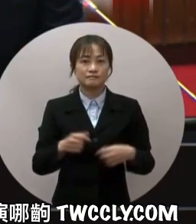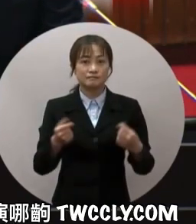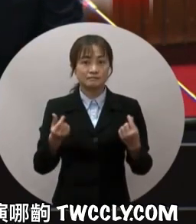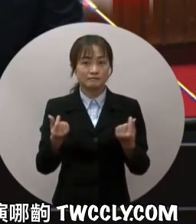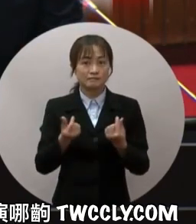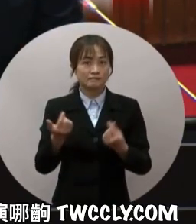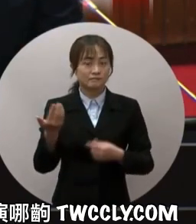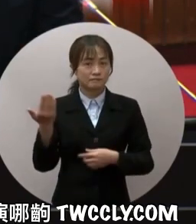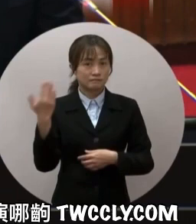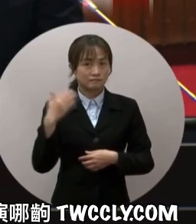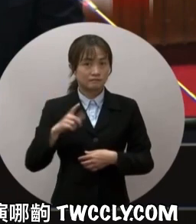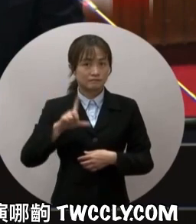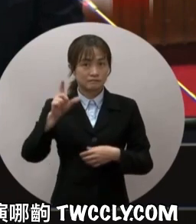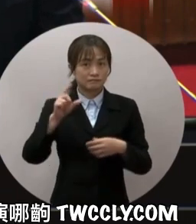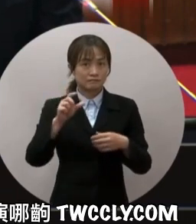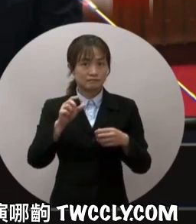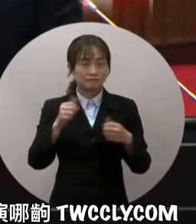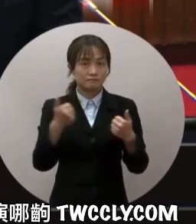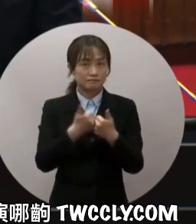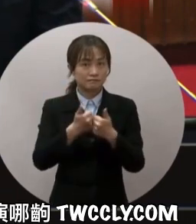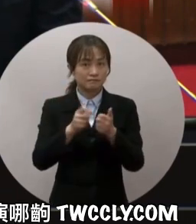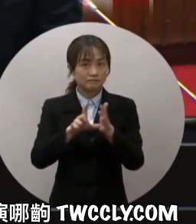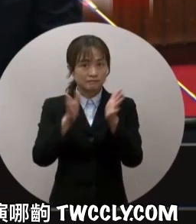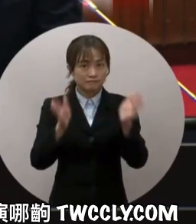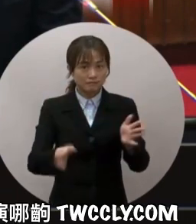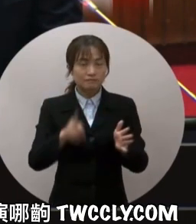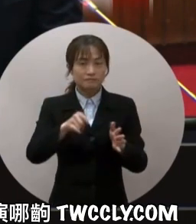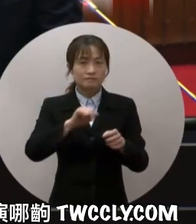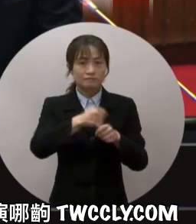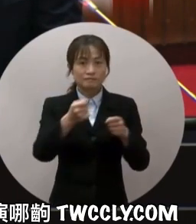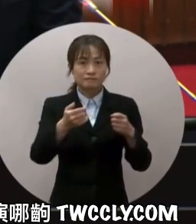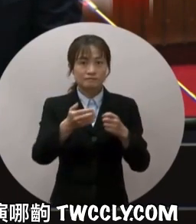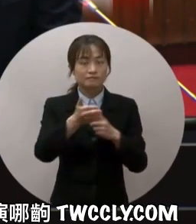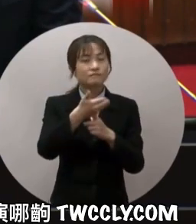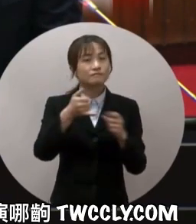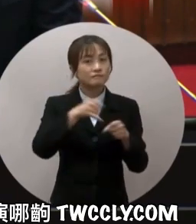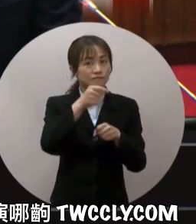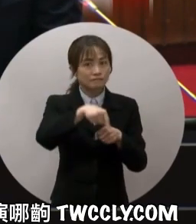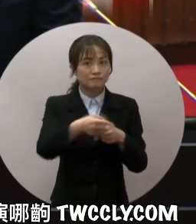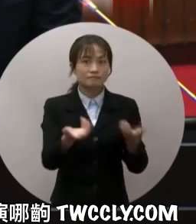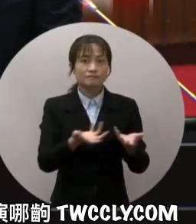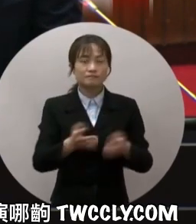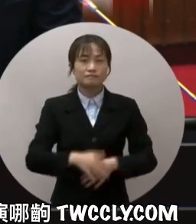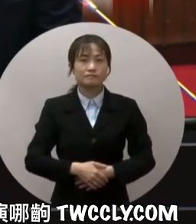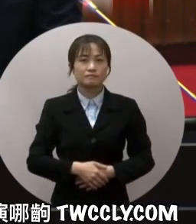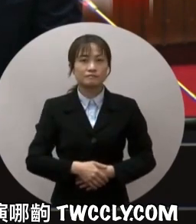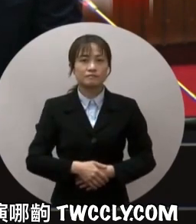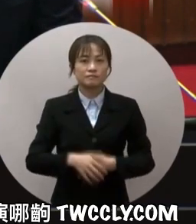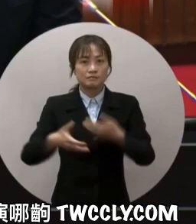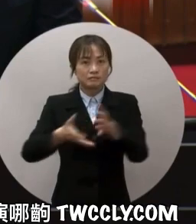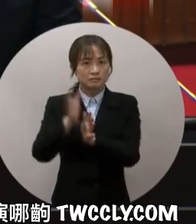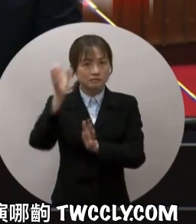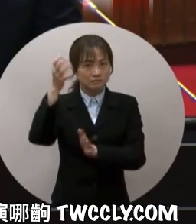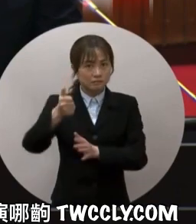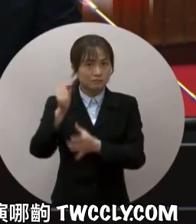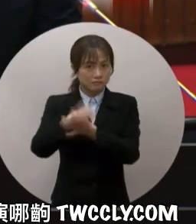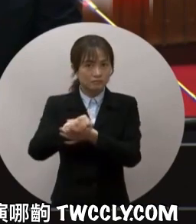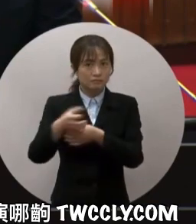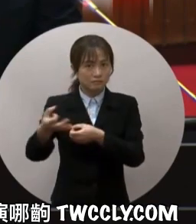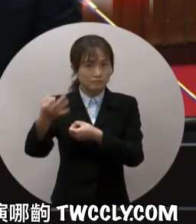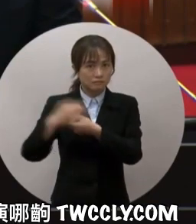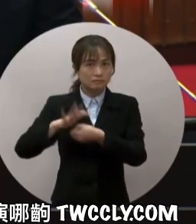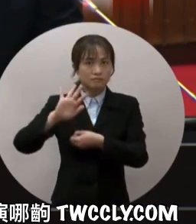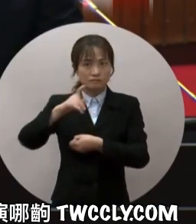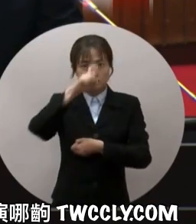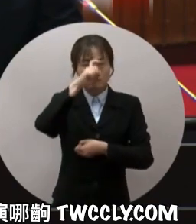跟上個會期總職有提到第二過港隧道那當時部長其實有提到就是他同意補助但是希望是高雄市政府來